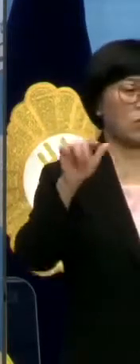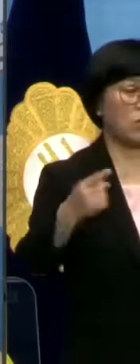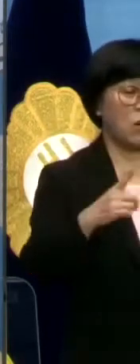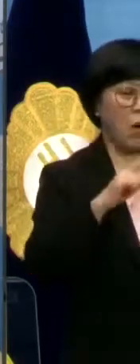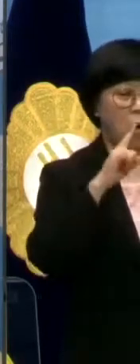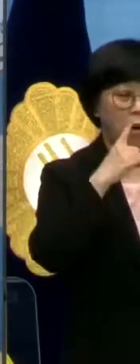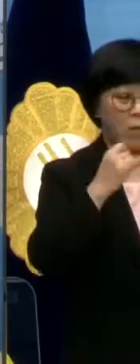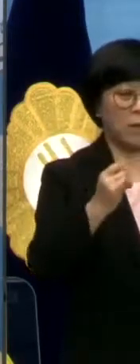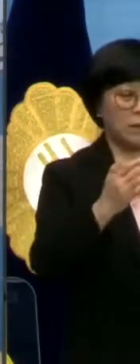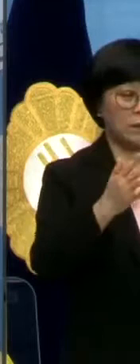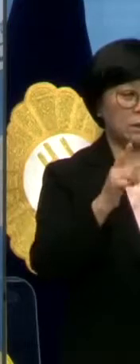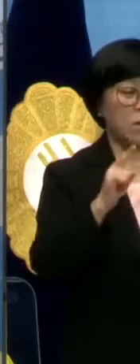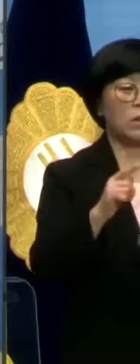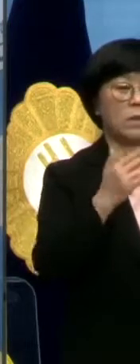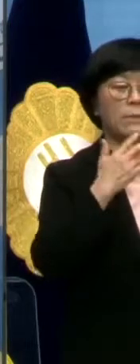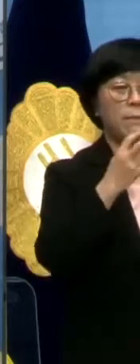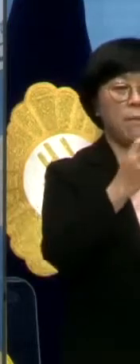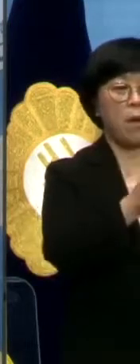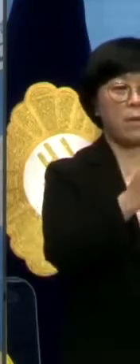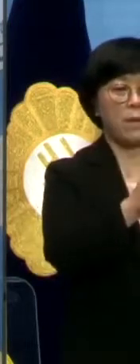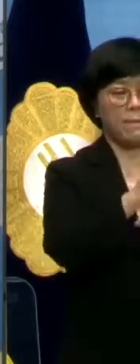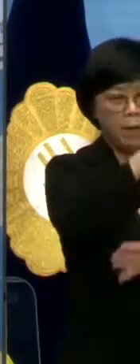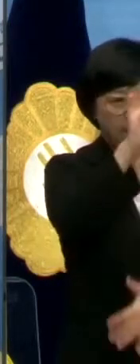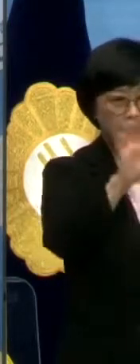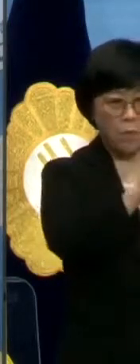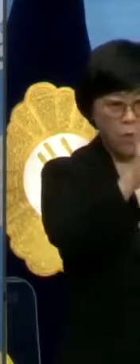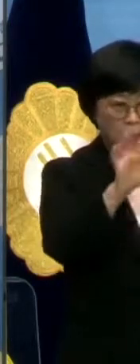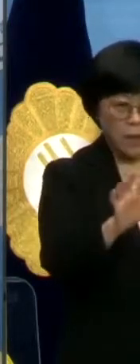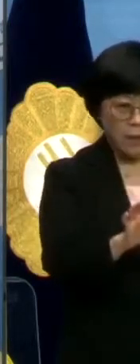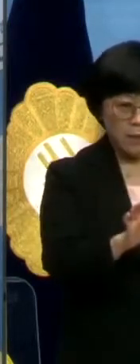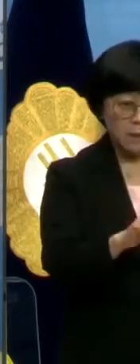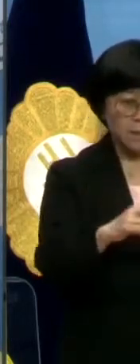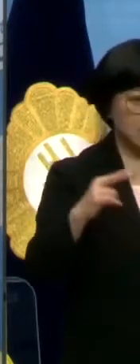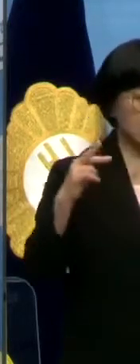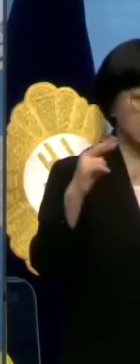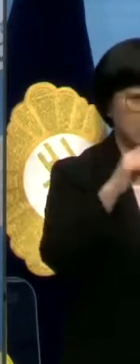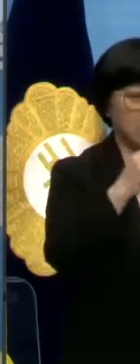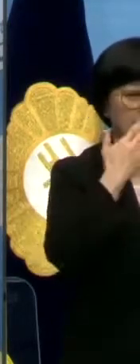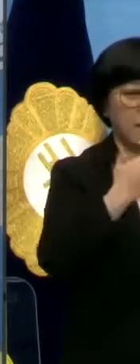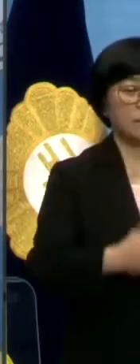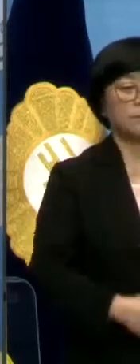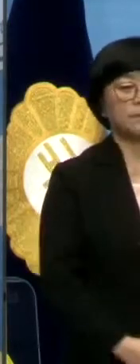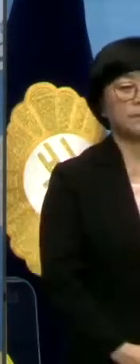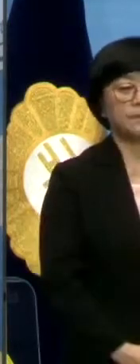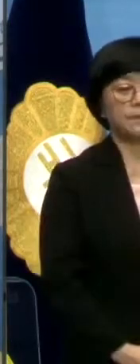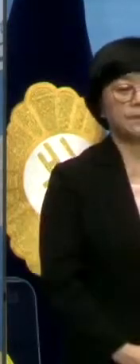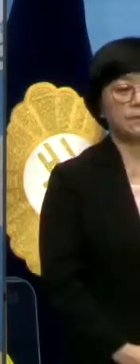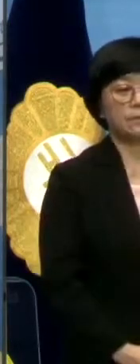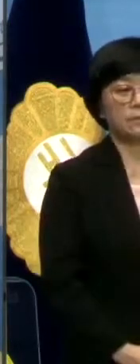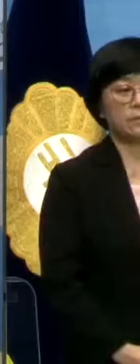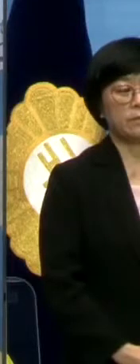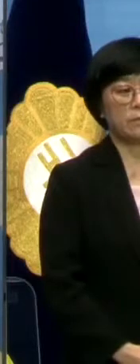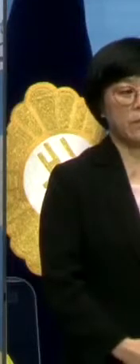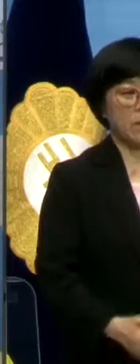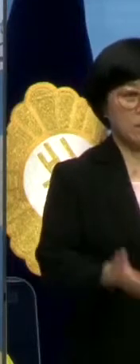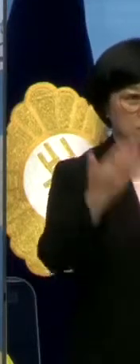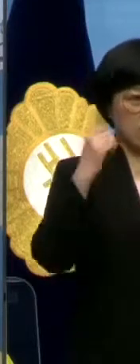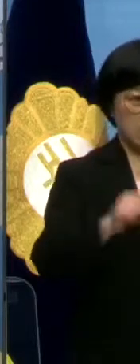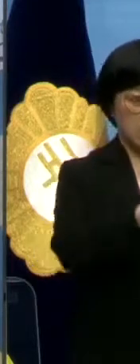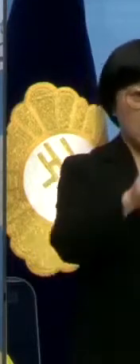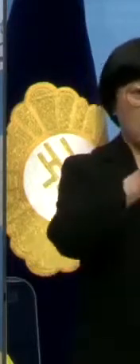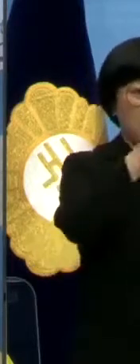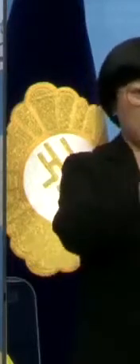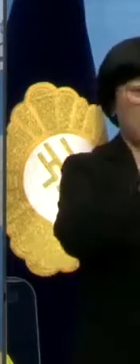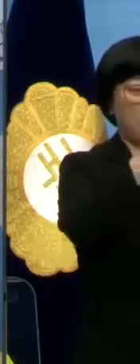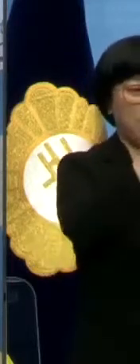않았던 김용균 없는 김용균법을 반복할지가 쟁점이 될 수밖에 없기 때문입니다. 지난 연말